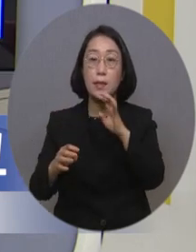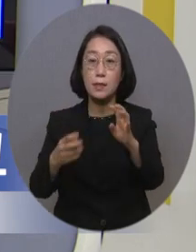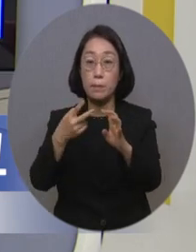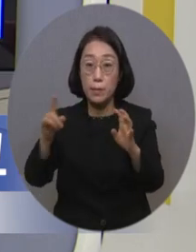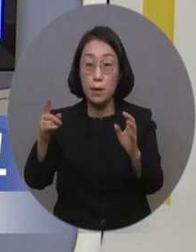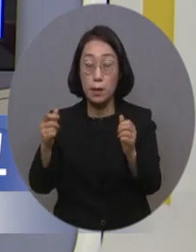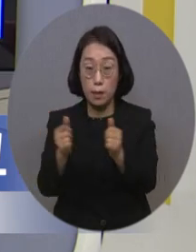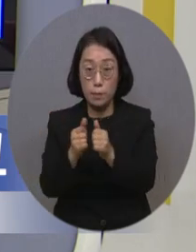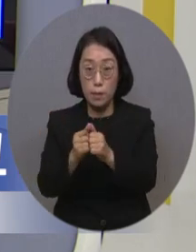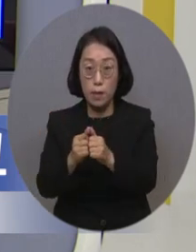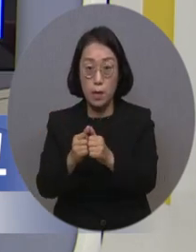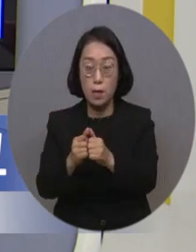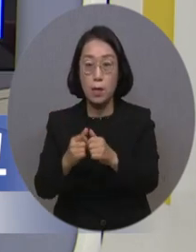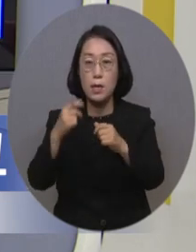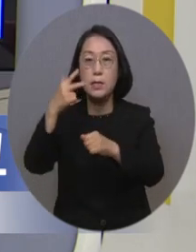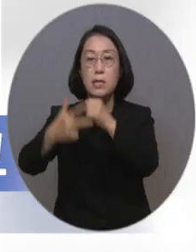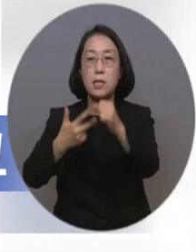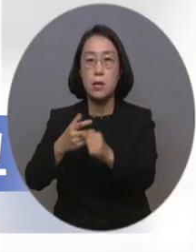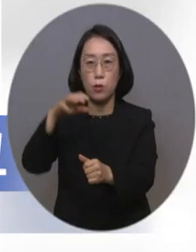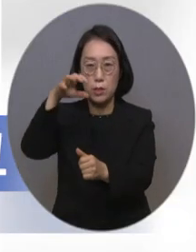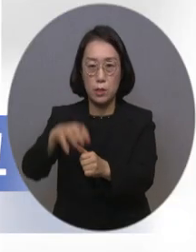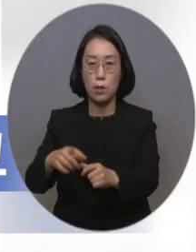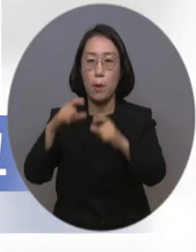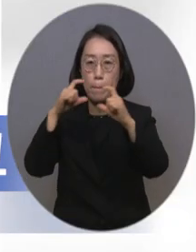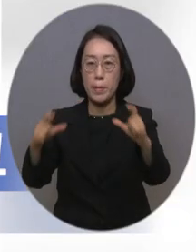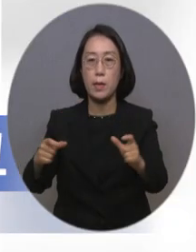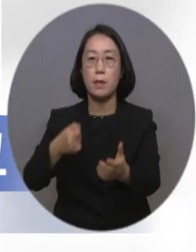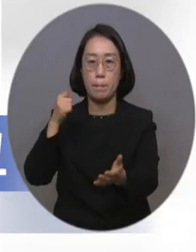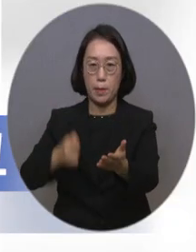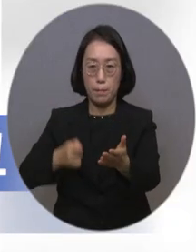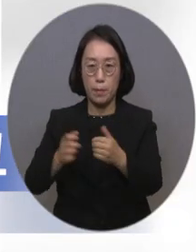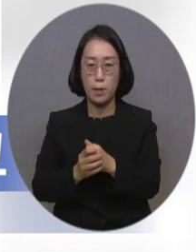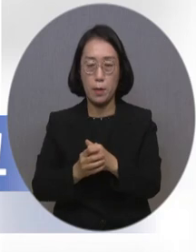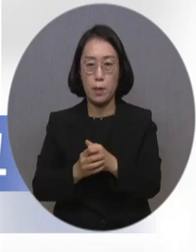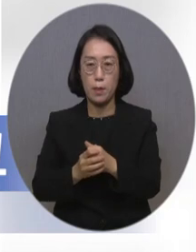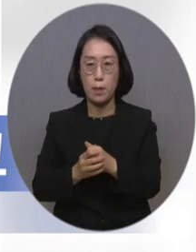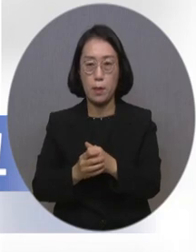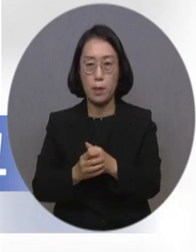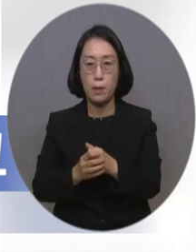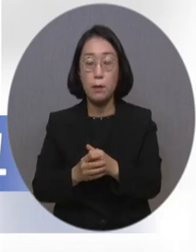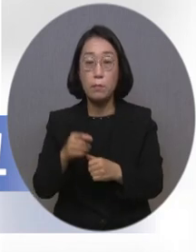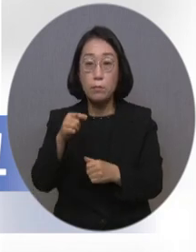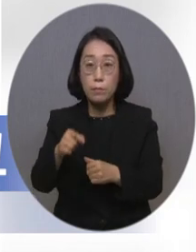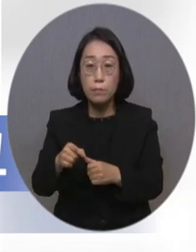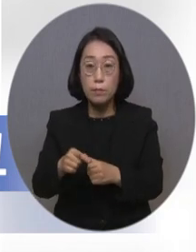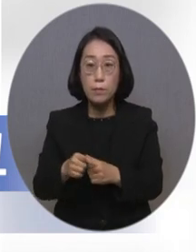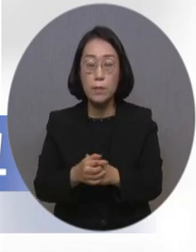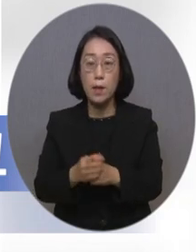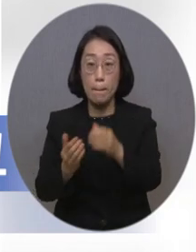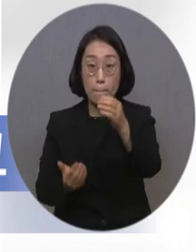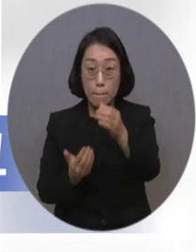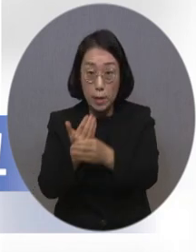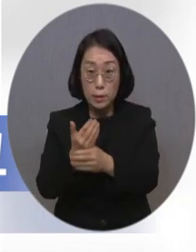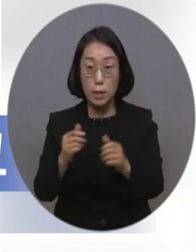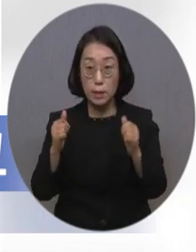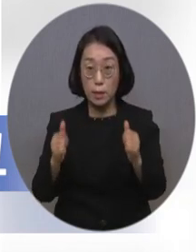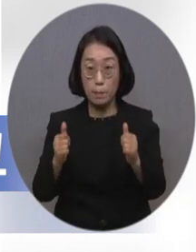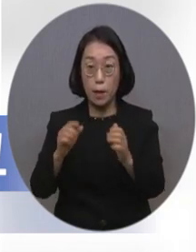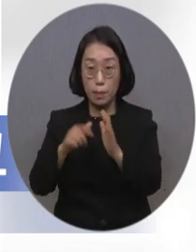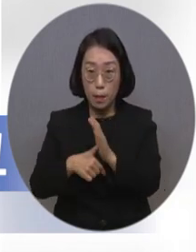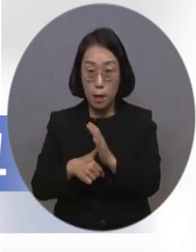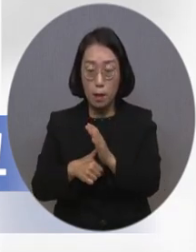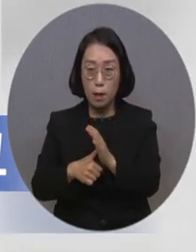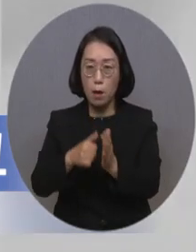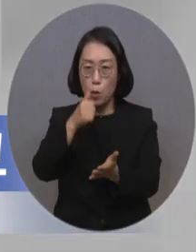징역 7년형을 선고받았습니다. 경기도 북부장애인 권익옹호기관에 따르면 해당 사건의 재판 과정에서